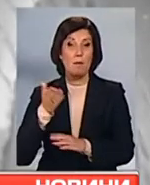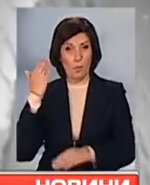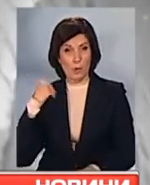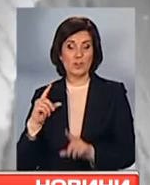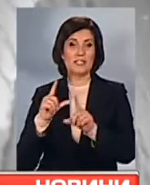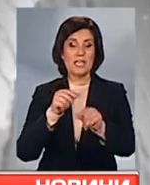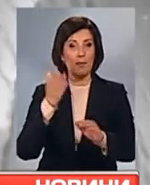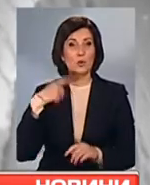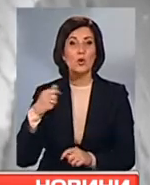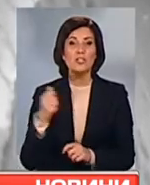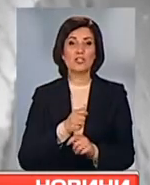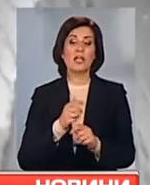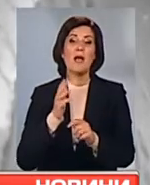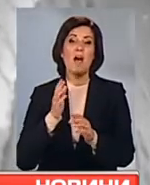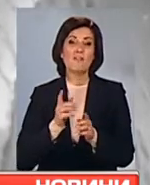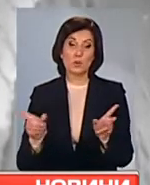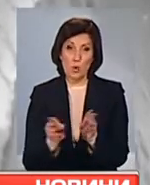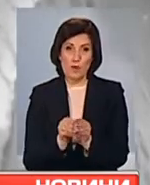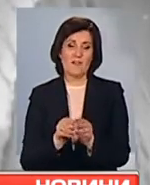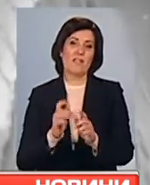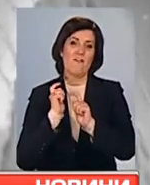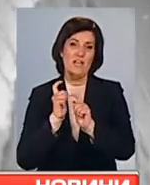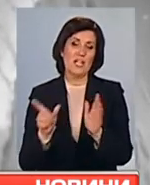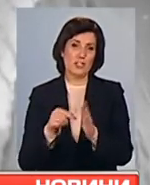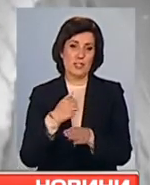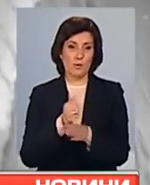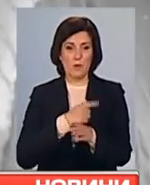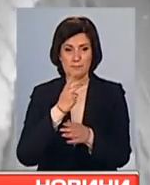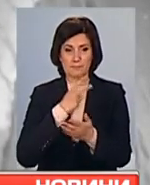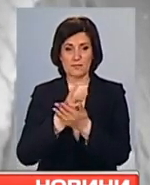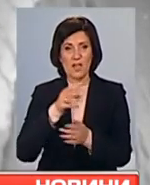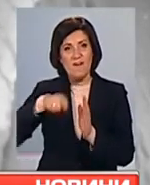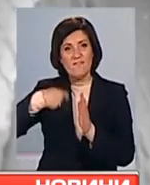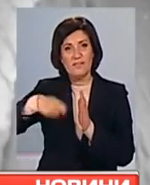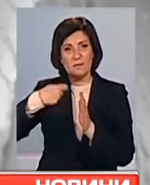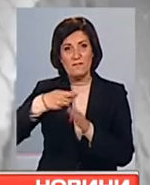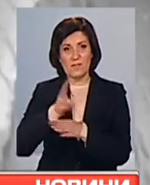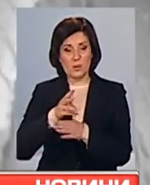тижня в супроводі вантажівок зі зброєю. РНБО України оприлюднила відеодоказ.